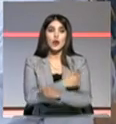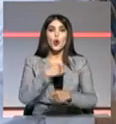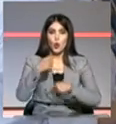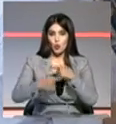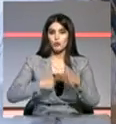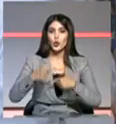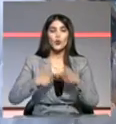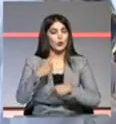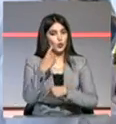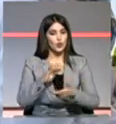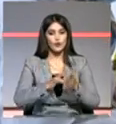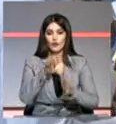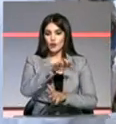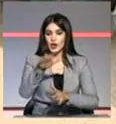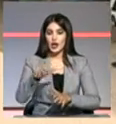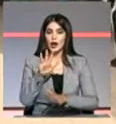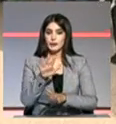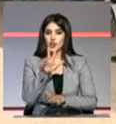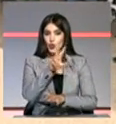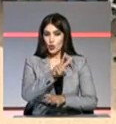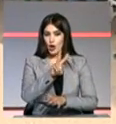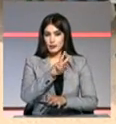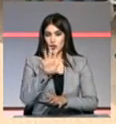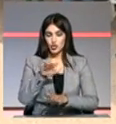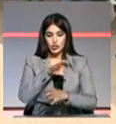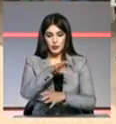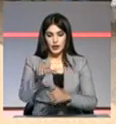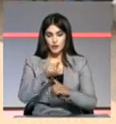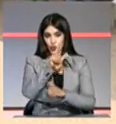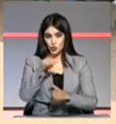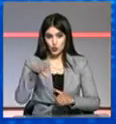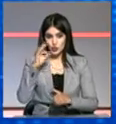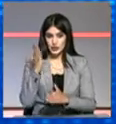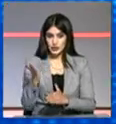تتواصل بصفه يوميه في المراكز 25 بكامل تراب الجمهوريه.